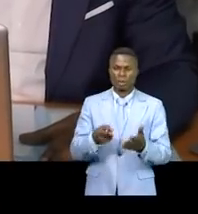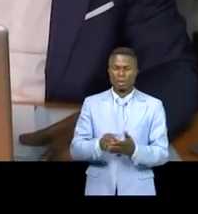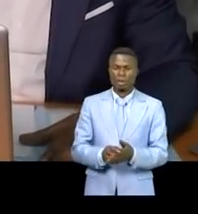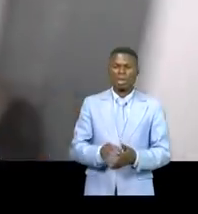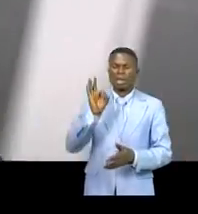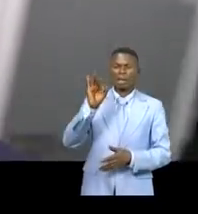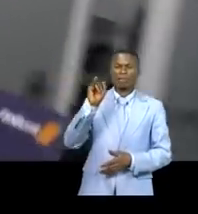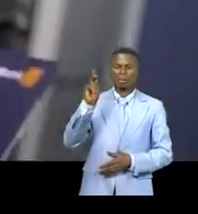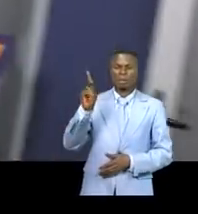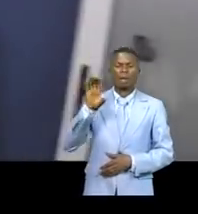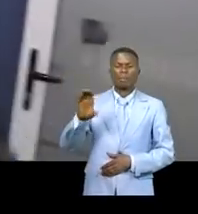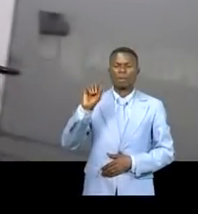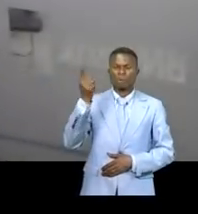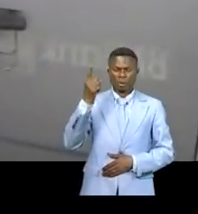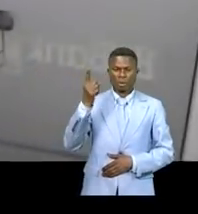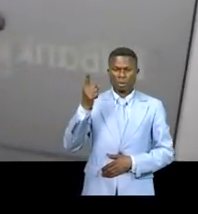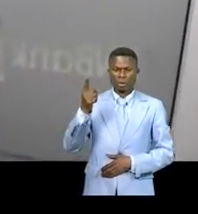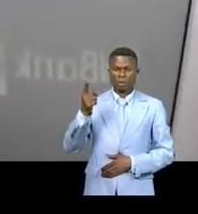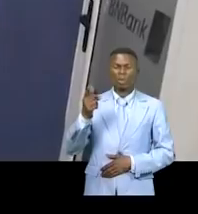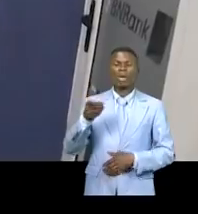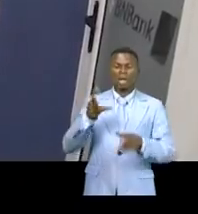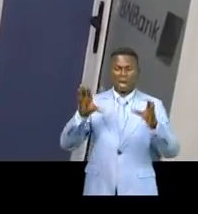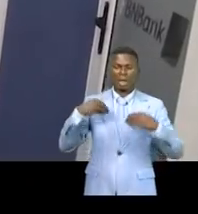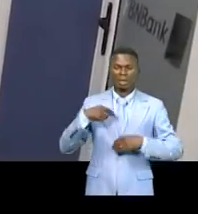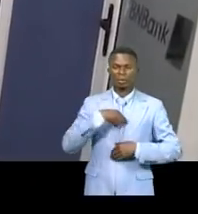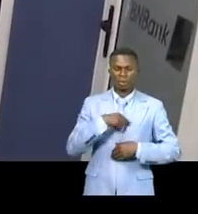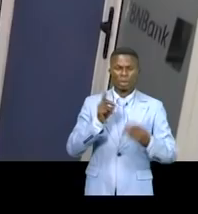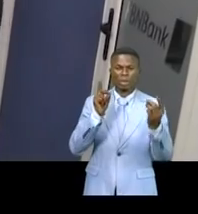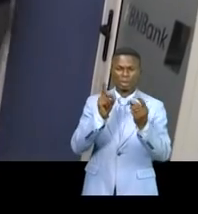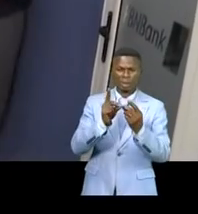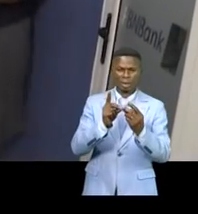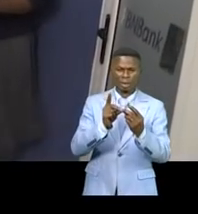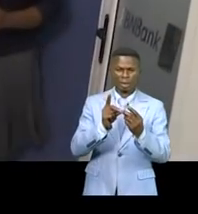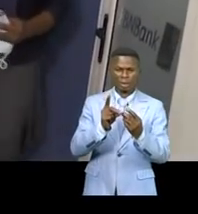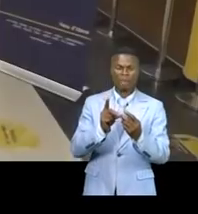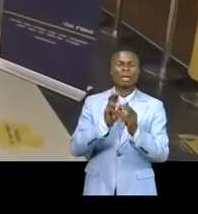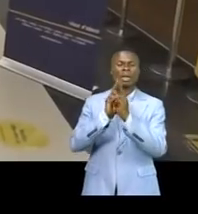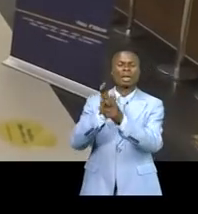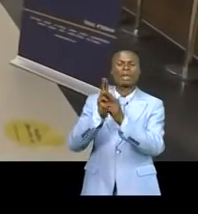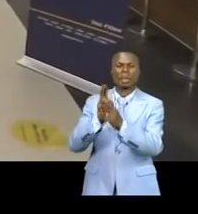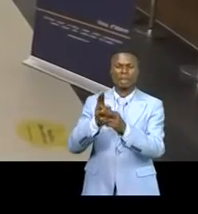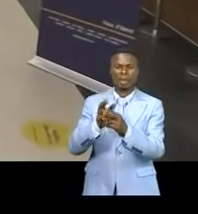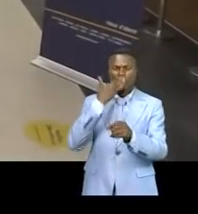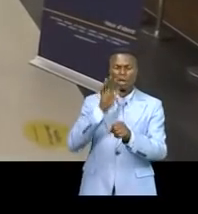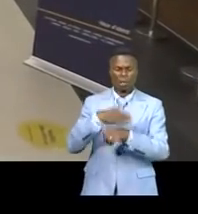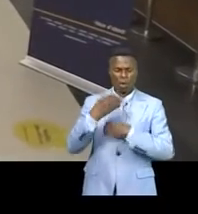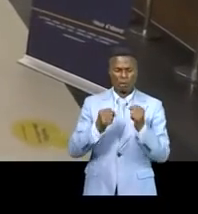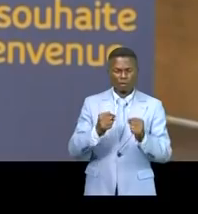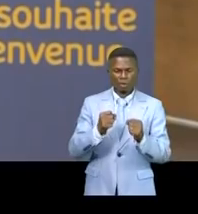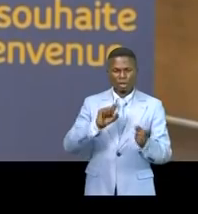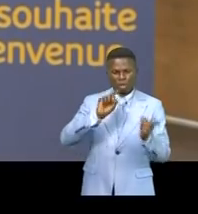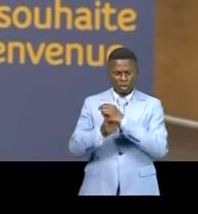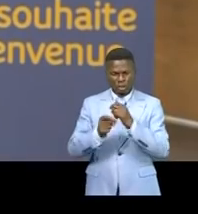Bank est la seule banque qui nous a ouvert ses portes pour rencontrer les plaintes récurrentes et promet de tout faire pour